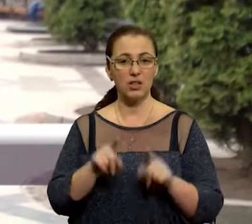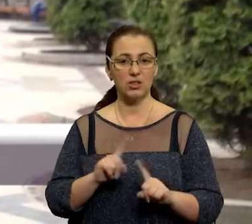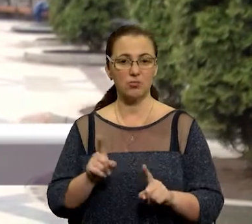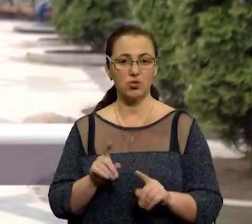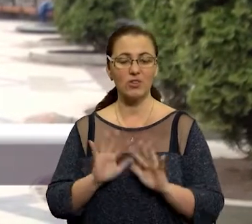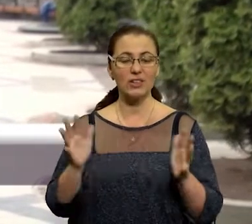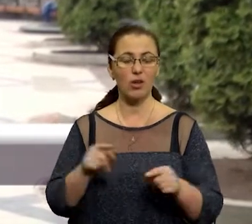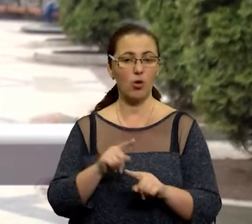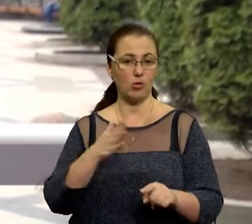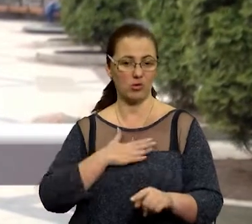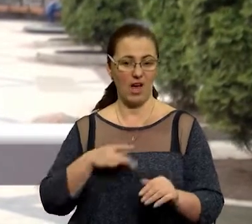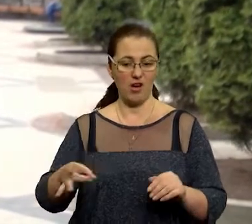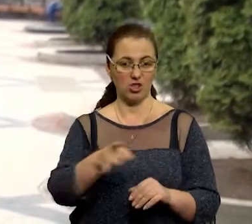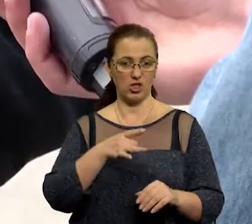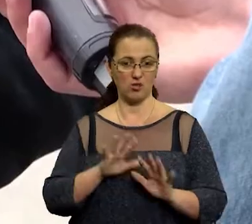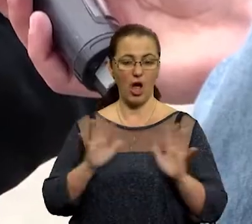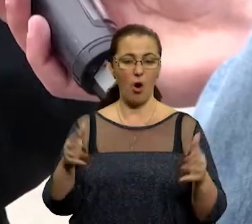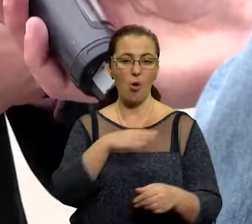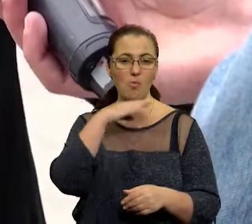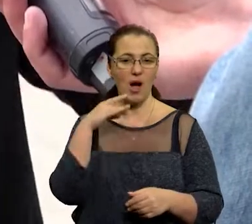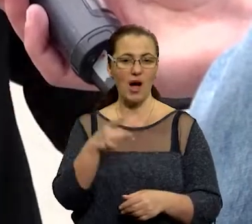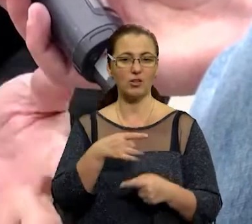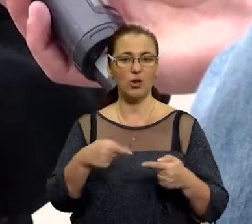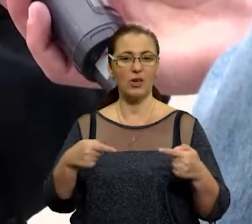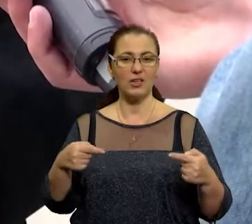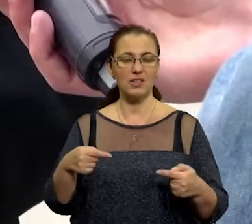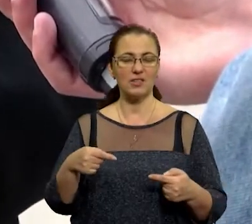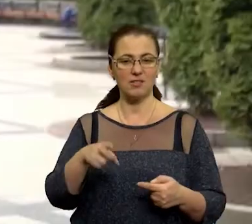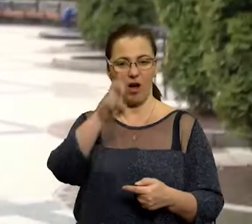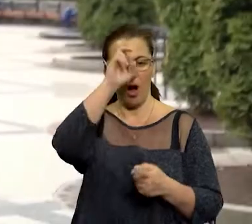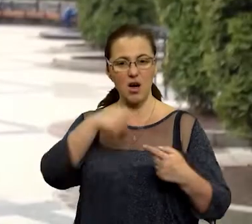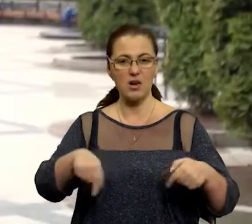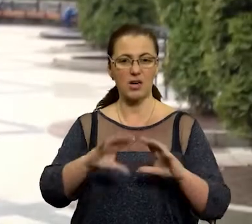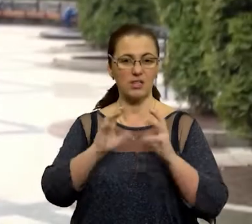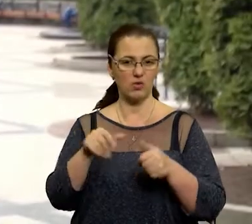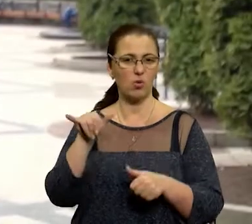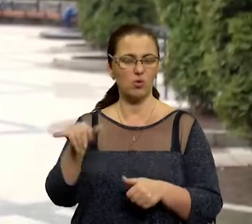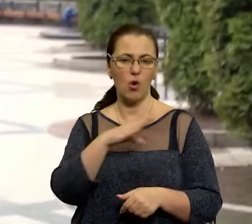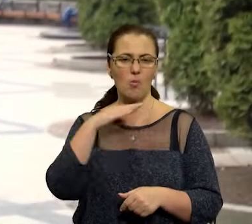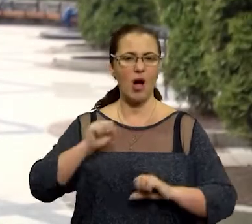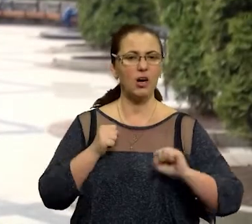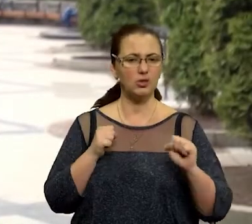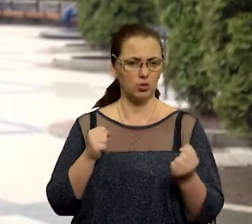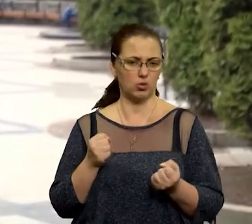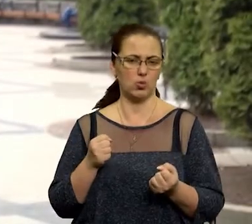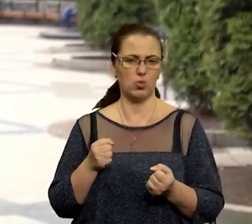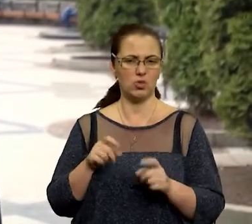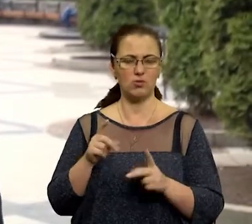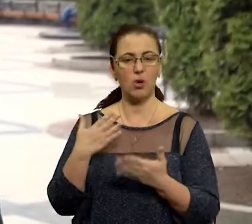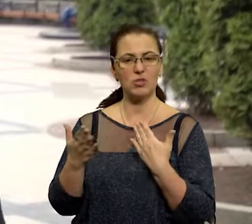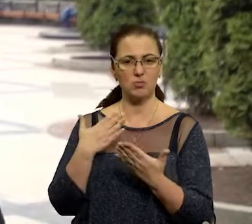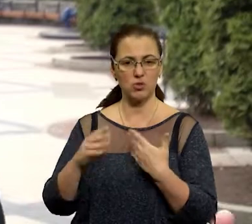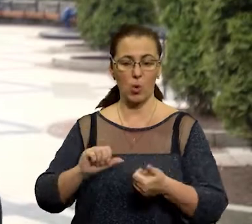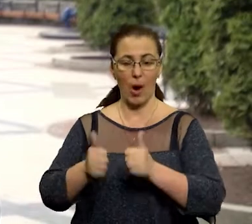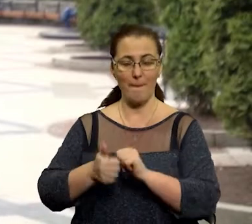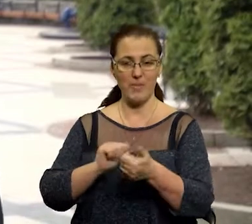охоплює наш регіон, вона охоплює багато різних країн світу. В нього дуже багато друзів, колекціонерів, з якими він спілкується і обмінюється цеглами.